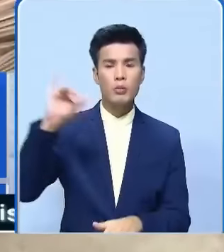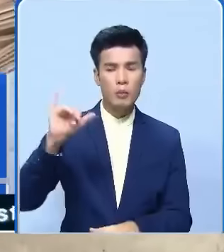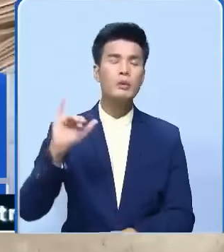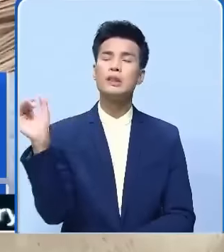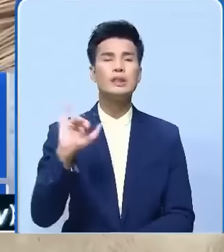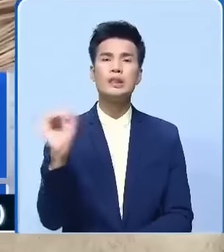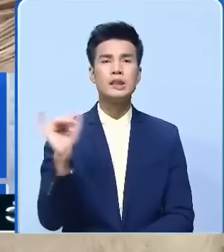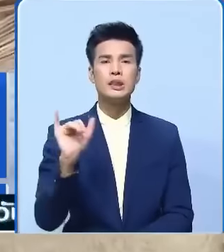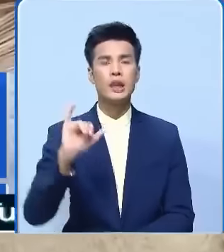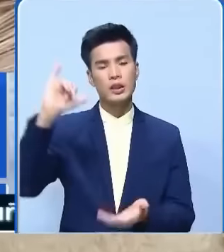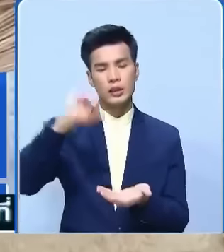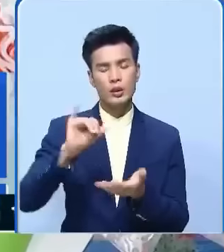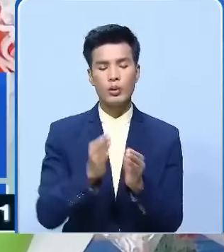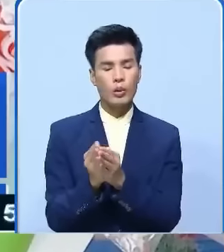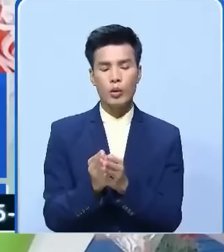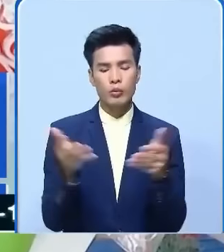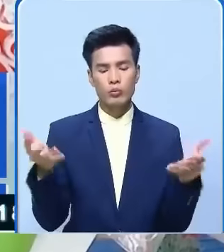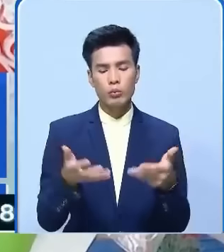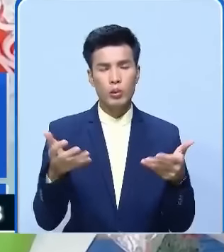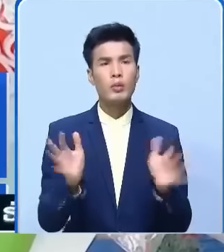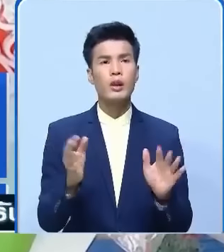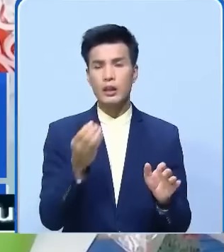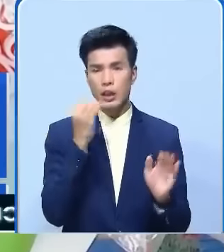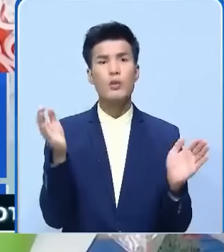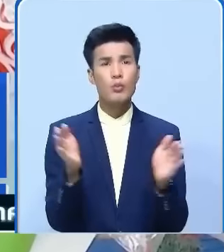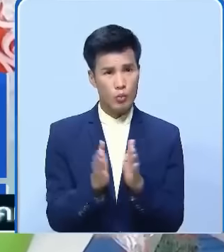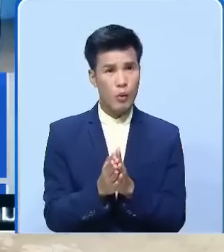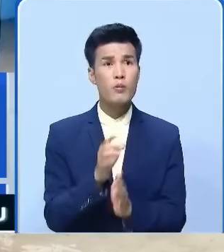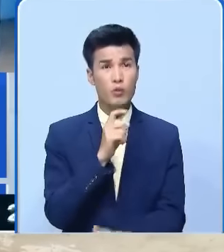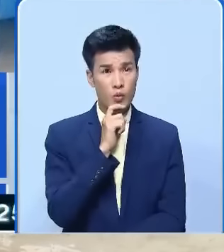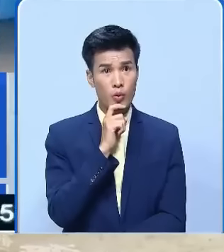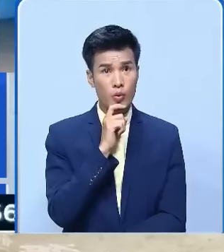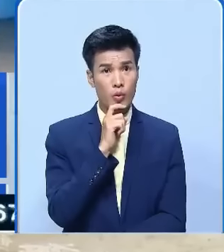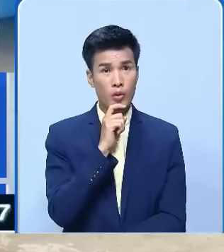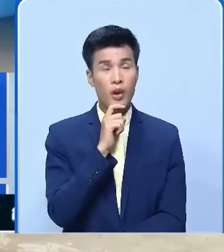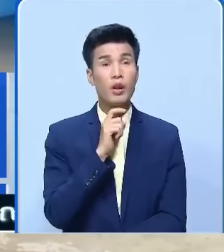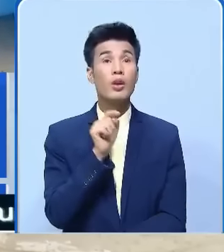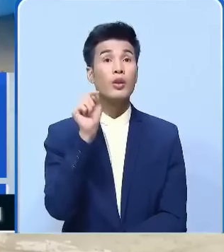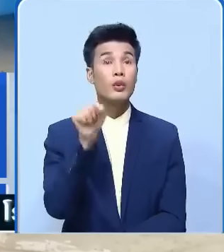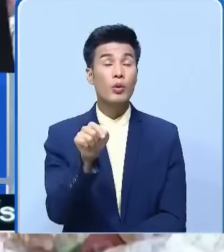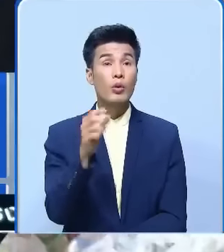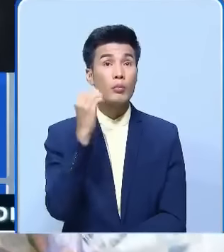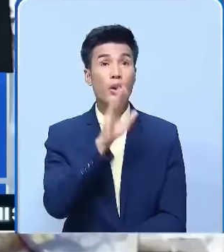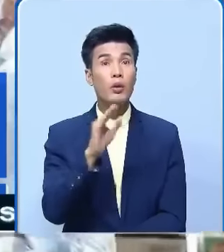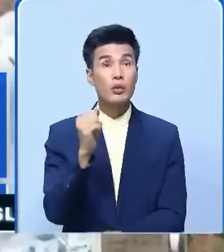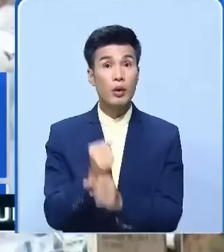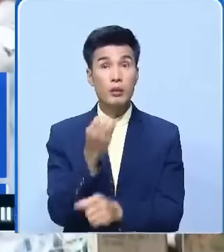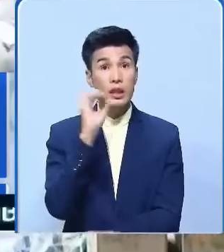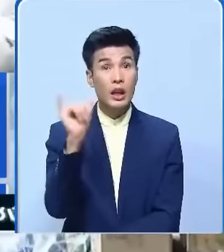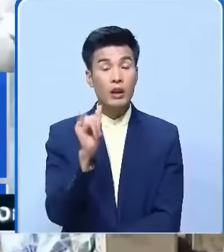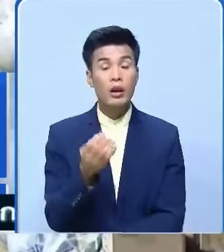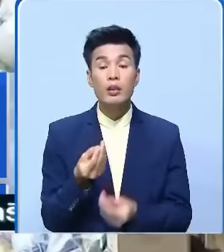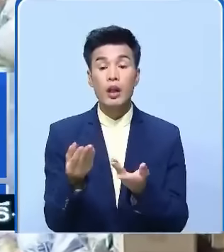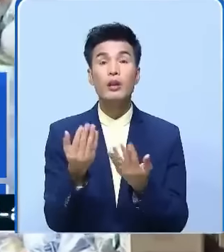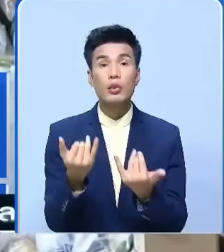ไรที่เขายังไม่ได้ตั้งโรงครัวยังไม่มีเขายังกินรวมกันอยู่ในบางที่บางจุดที่เขาทำแจกพอจุดที่อยู่ตามบ้านเขายังไม่ทำกันดังนั้นถ้าเอาไปแจกเขาต